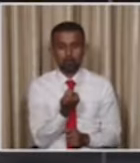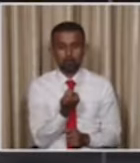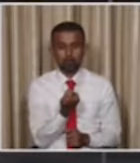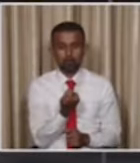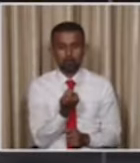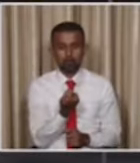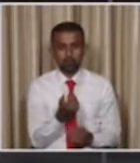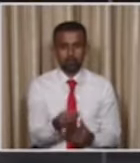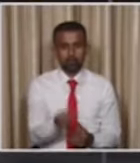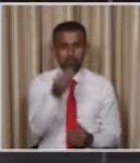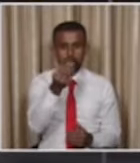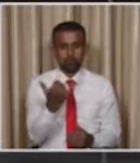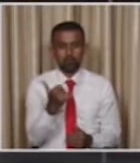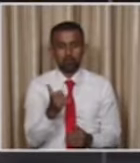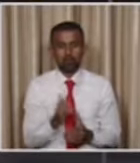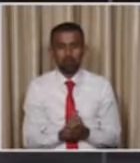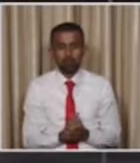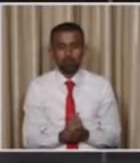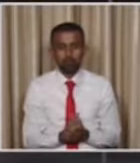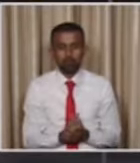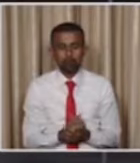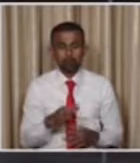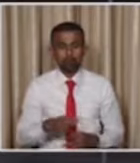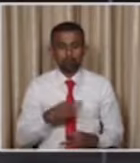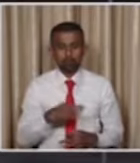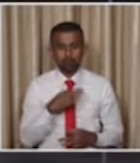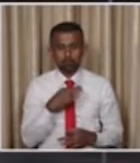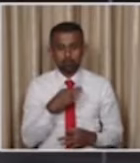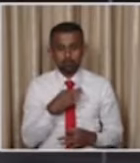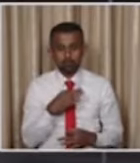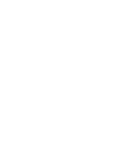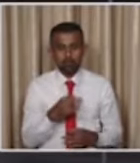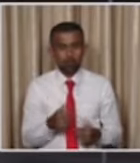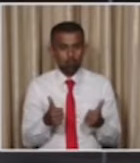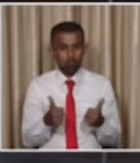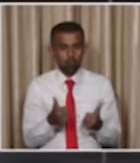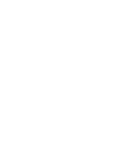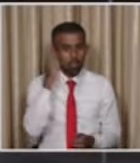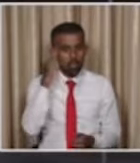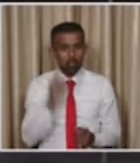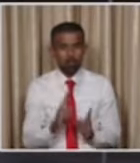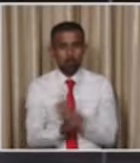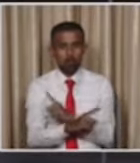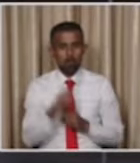තව ටිකක් කල්ලානකොට තව වැඩි වෙයි. මේ සැත්කම කරන්න, මේ සැත්කම කරලා මේ හොඳට ඉන්න ප්‍රාථමික